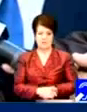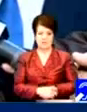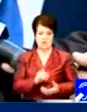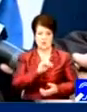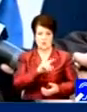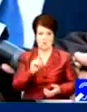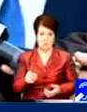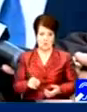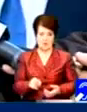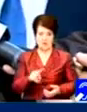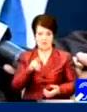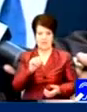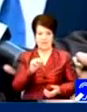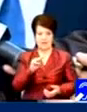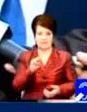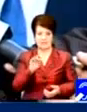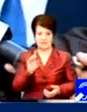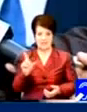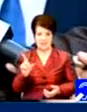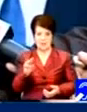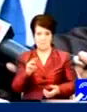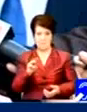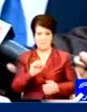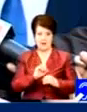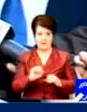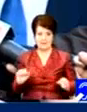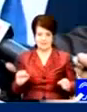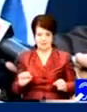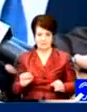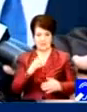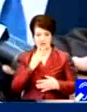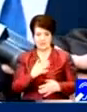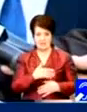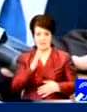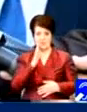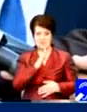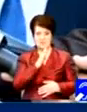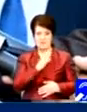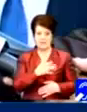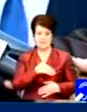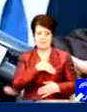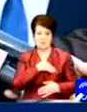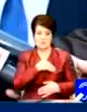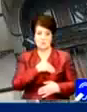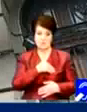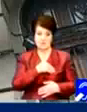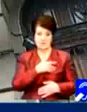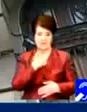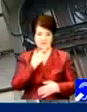unii care își latră patriotismul, știi? Patriotismul e ca dragostea de mamă, se poartă în suflet, nu se